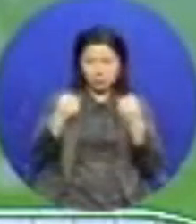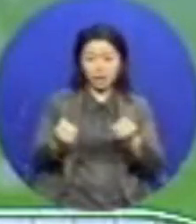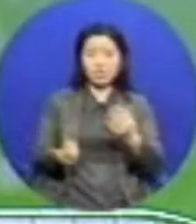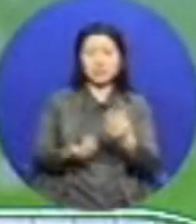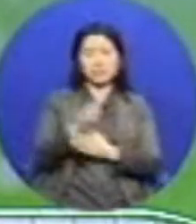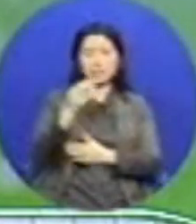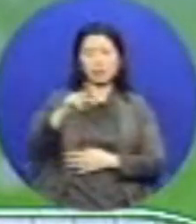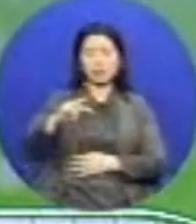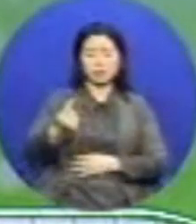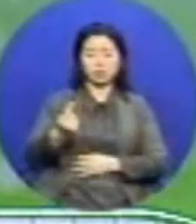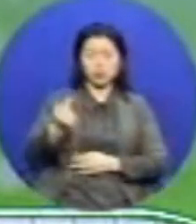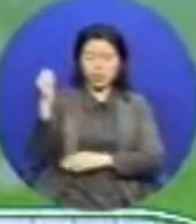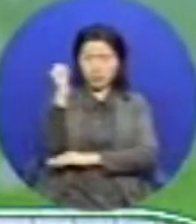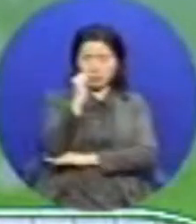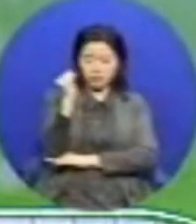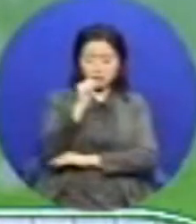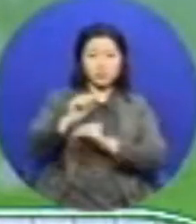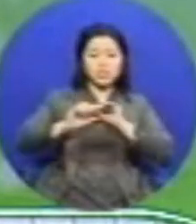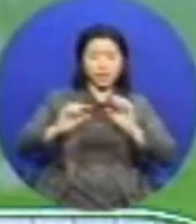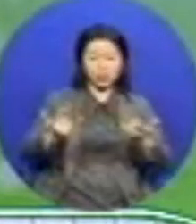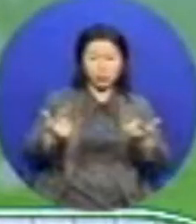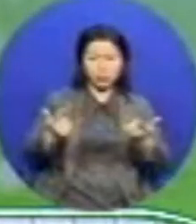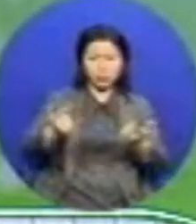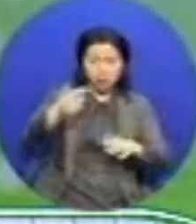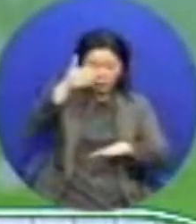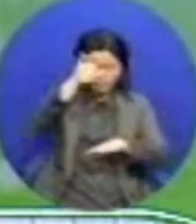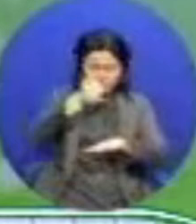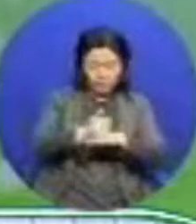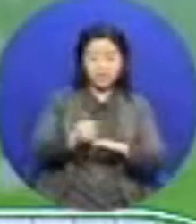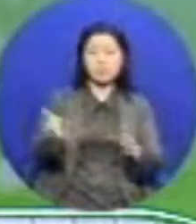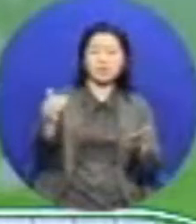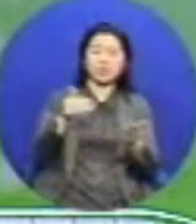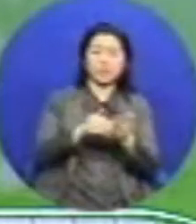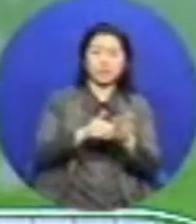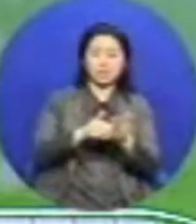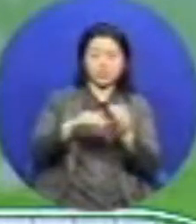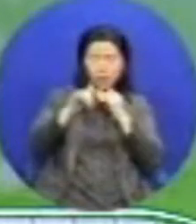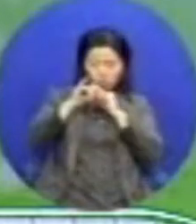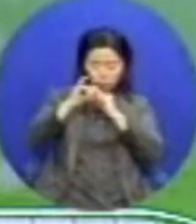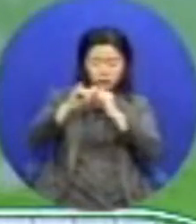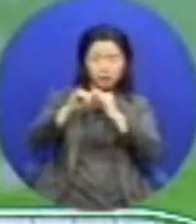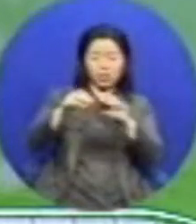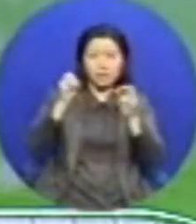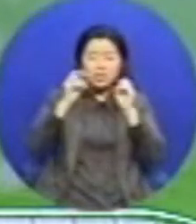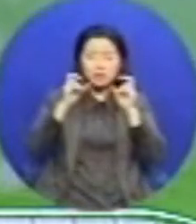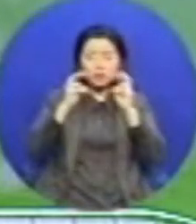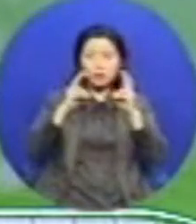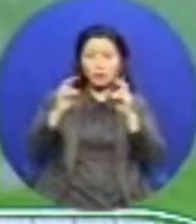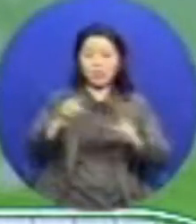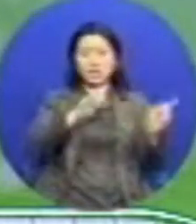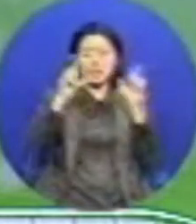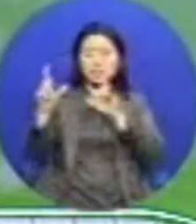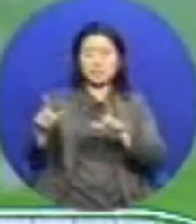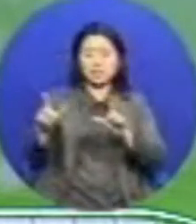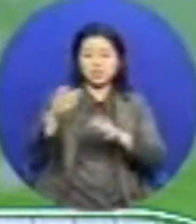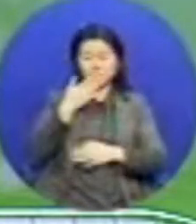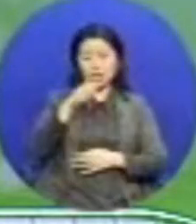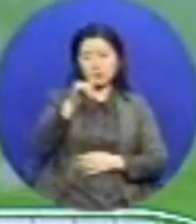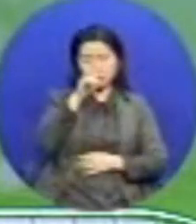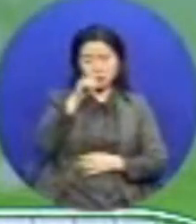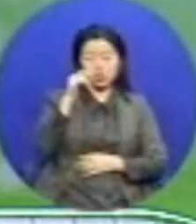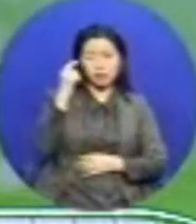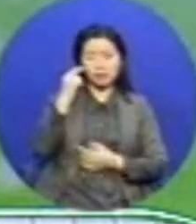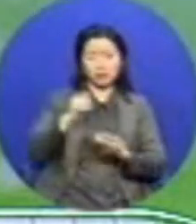흔들리지 아니하고 끝까지 위대한 선교사 의 삶을 살 수 있었던 것은 그에게 요한복음